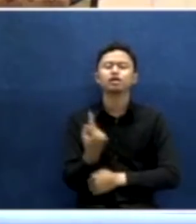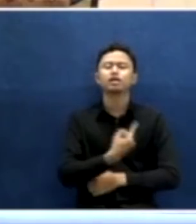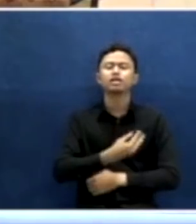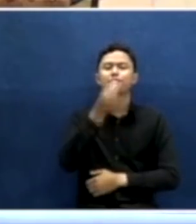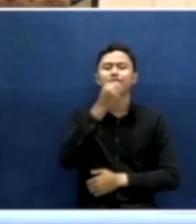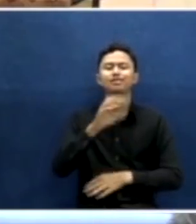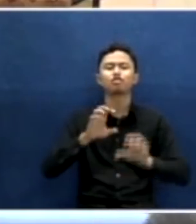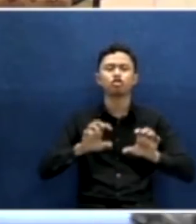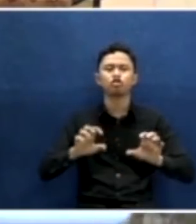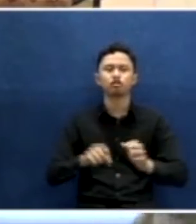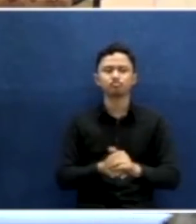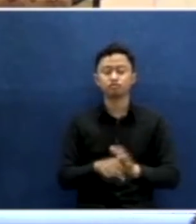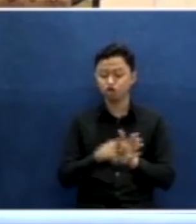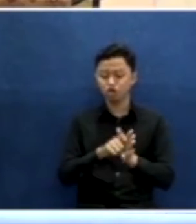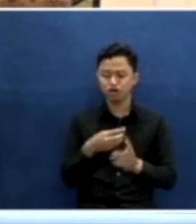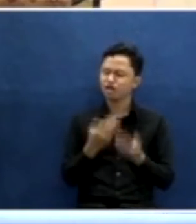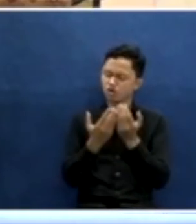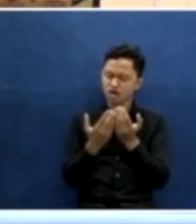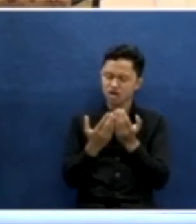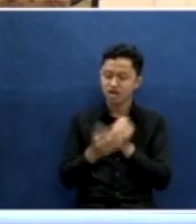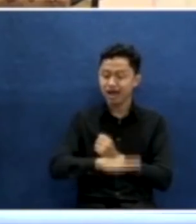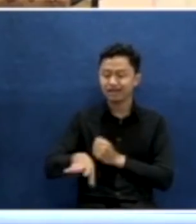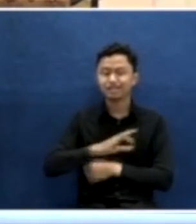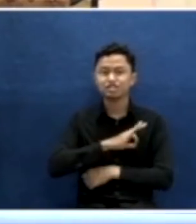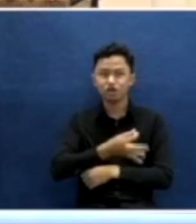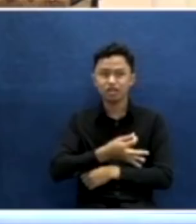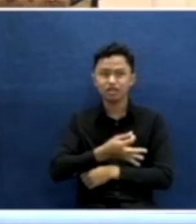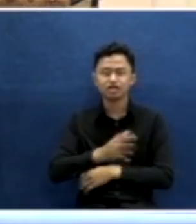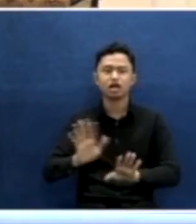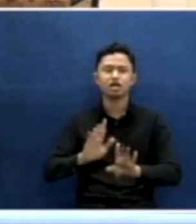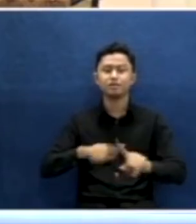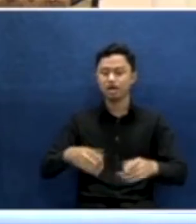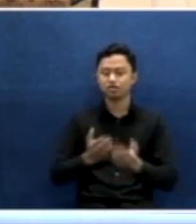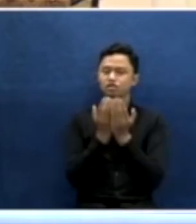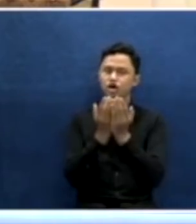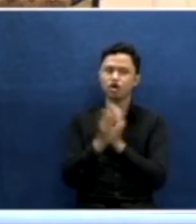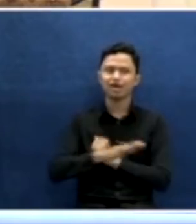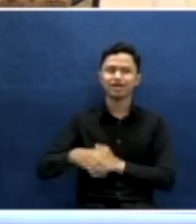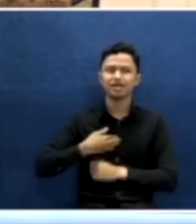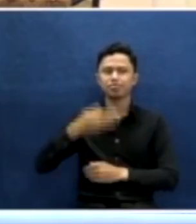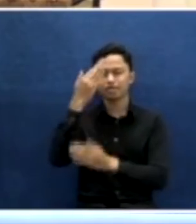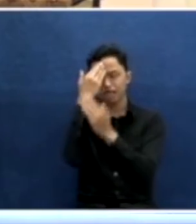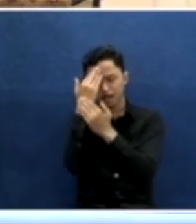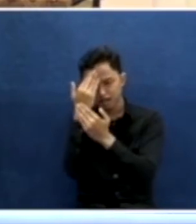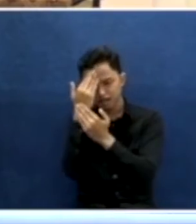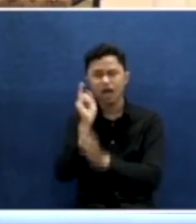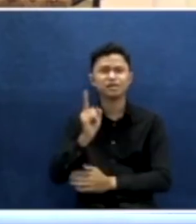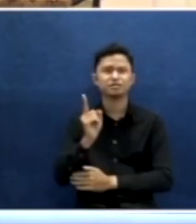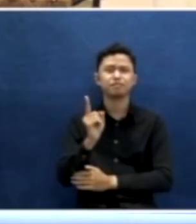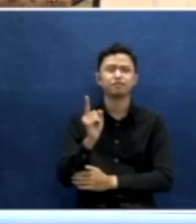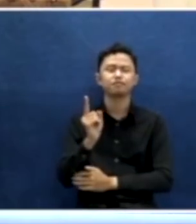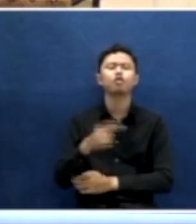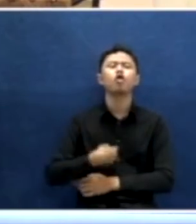semoga anak saya Soalnya anaknya tanda kecuali semoga anak saya taat nyata Nah kita ada taat dan ternyata itu ditopang